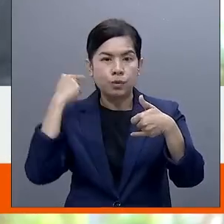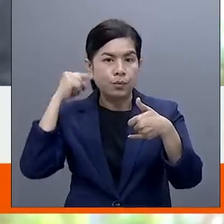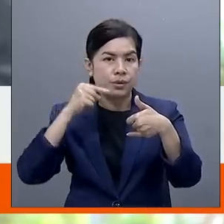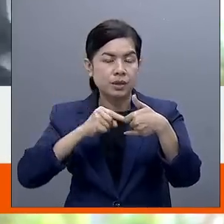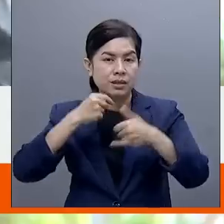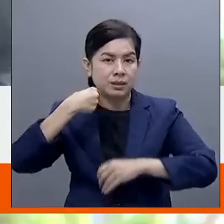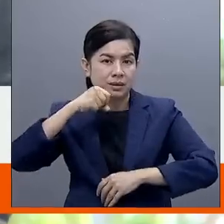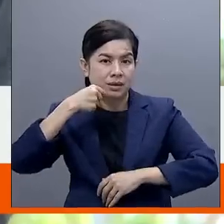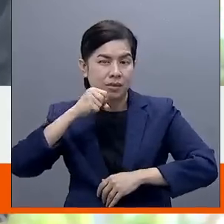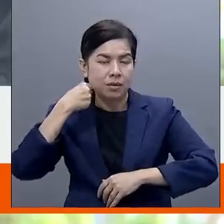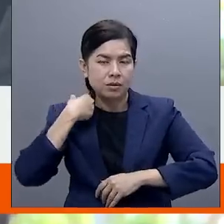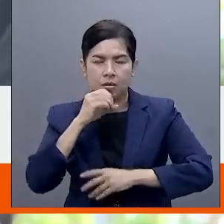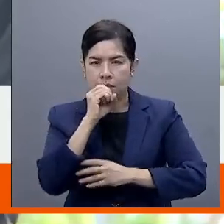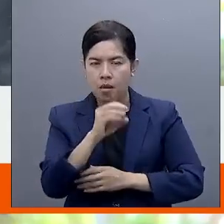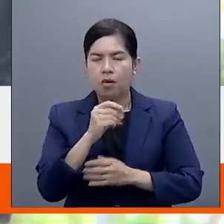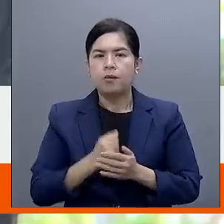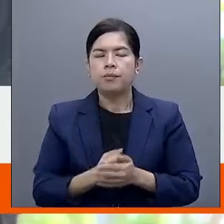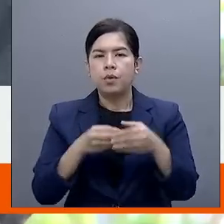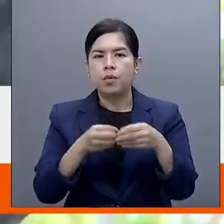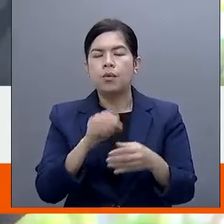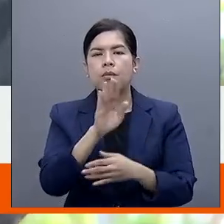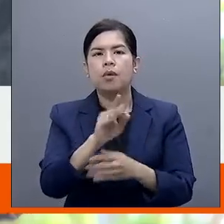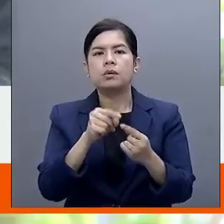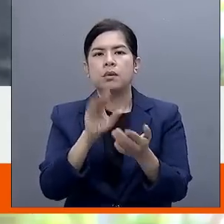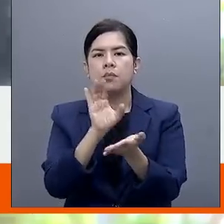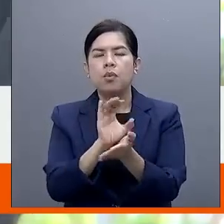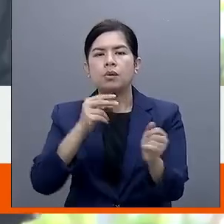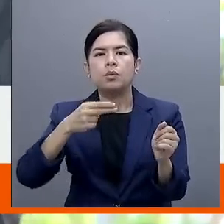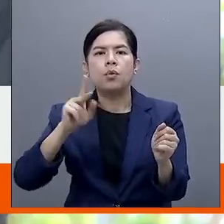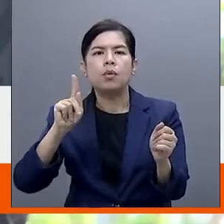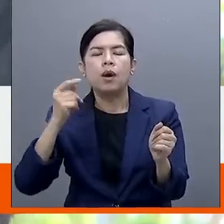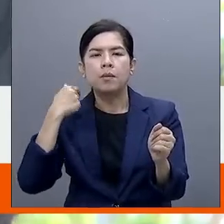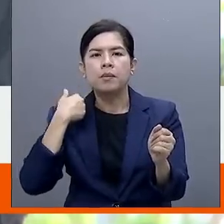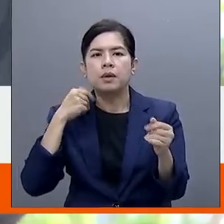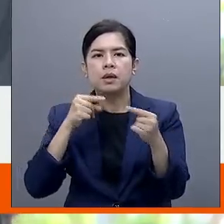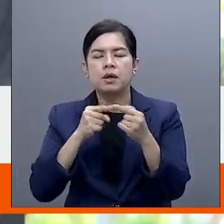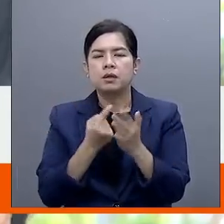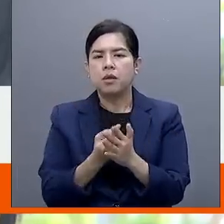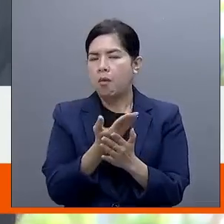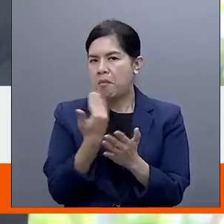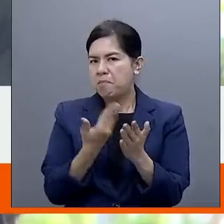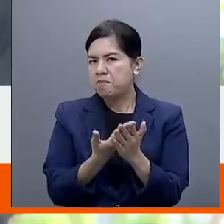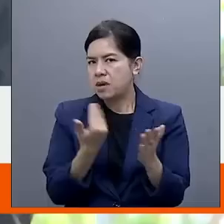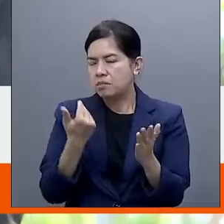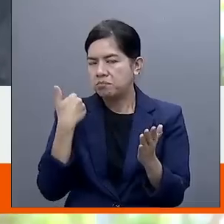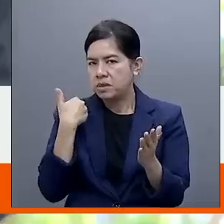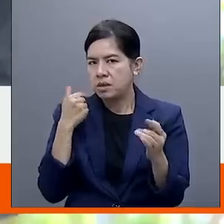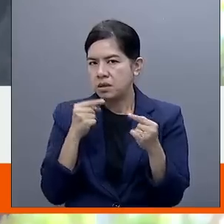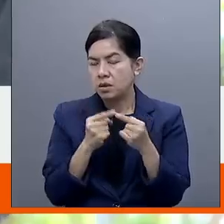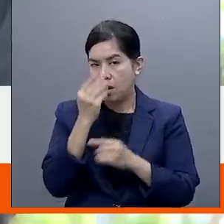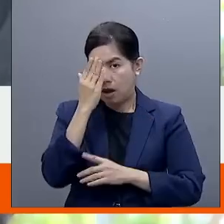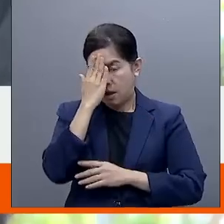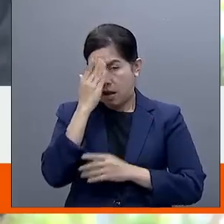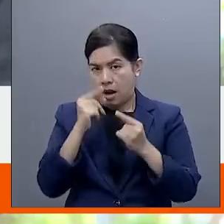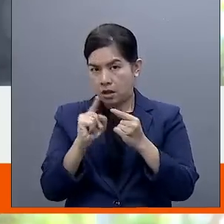วจที่สน.ห้วยขวางนะครับตั้งด่านและมีการรีดไถเงินเมื่อวันที่4มกราคมที่ผ่านมาหน้าบริเวณสถานทูตจีนนะครับ